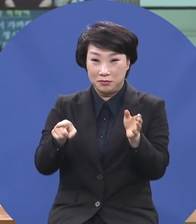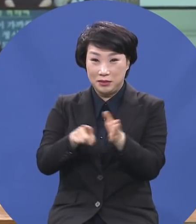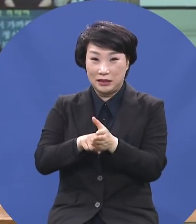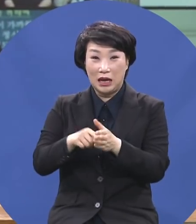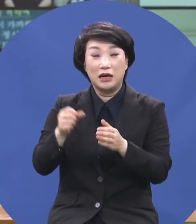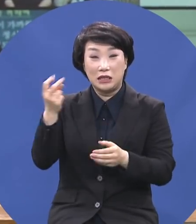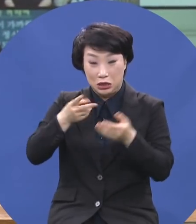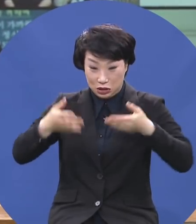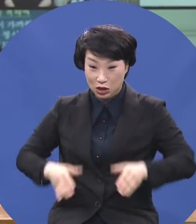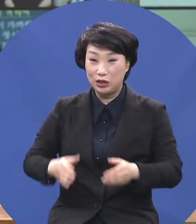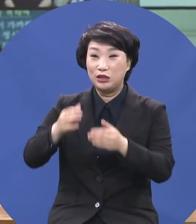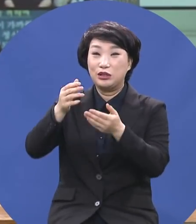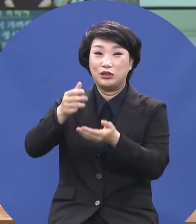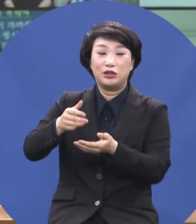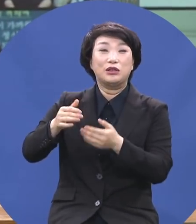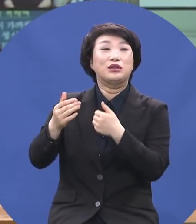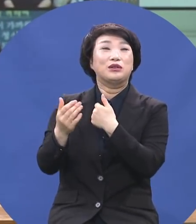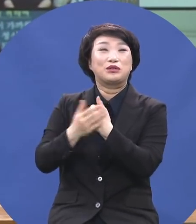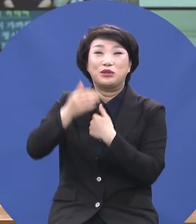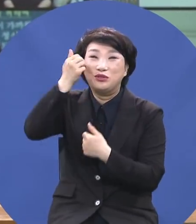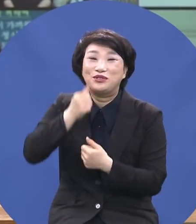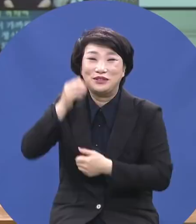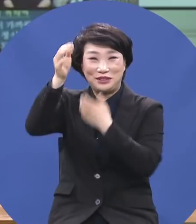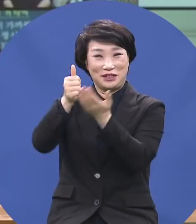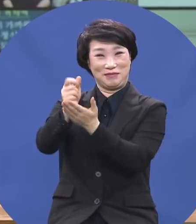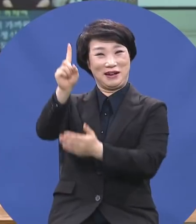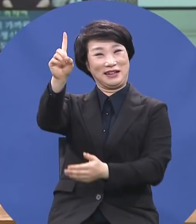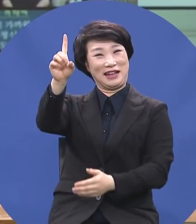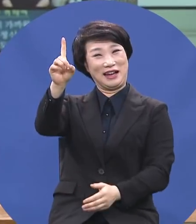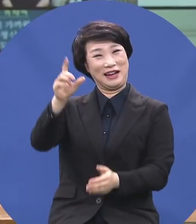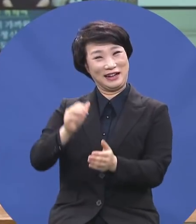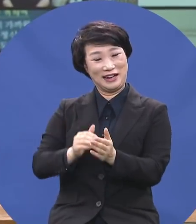하고 거듭나게 하신 분이 성령이십니다.